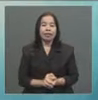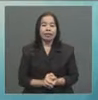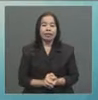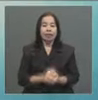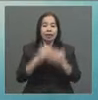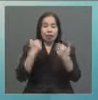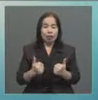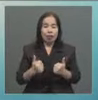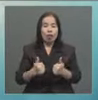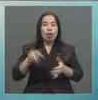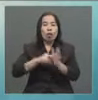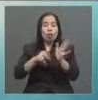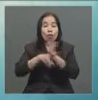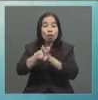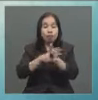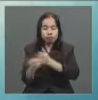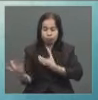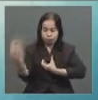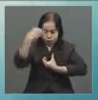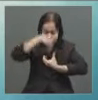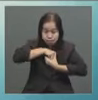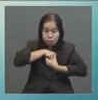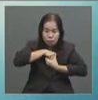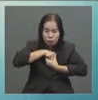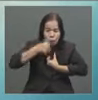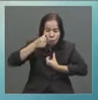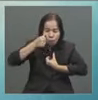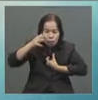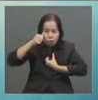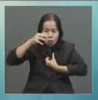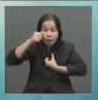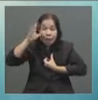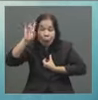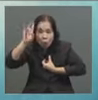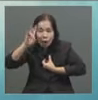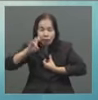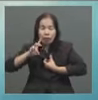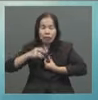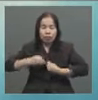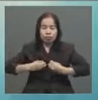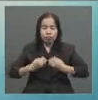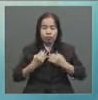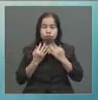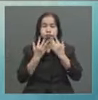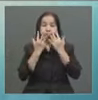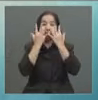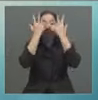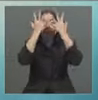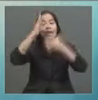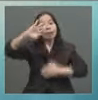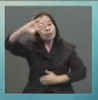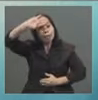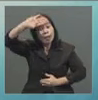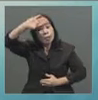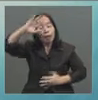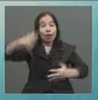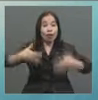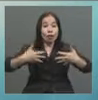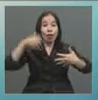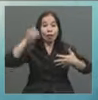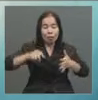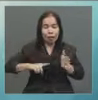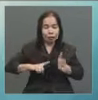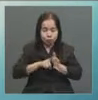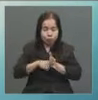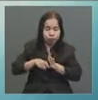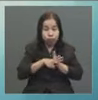ยะฟักเชื้อนี่ก็คือประมาณ 5-7 วันตอนแรกๆไม่ได้มีหรอกครับแต่พอหลังจากนั้นมาตัวเชื้อโรคมันท